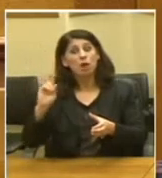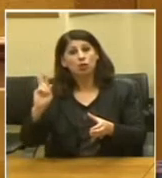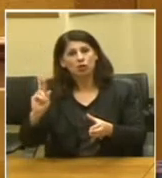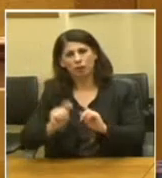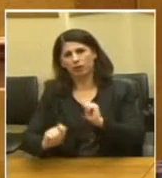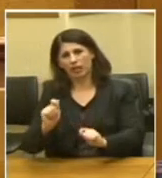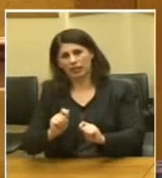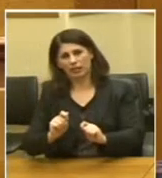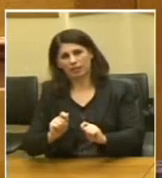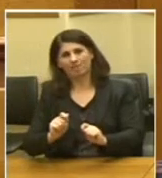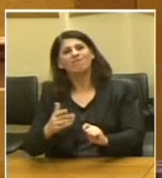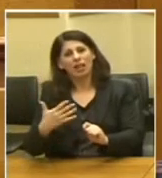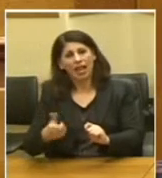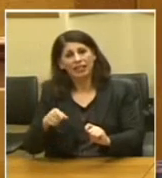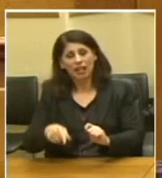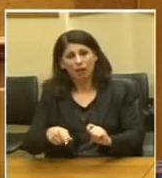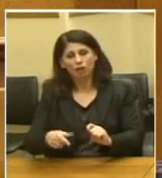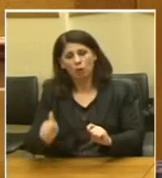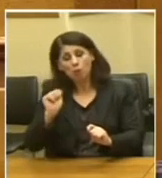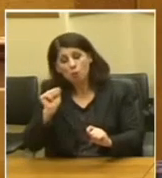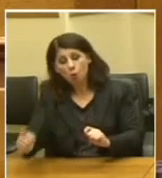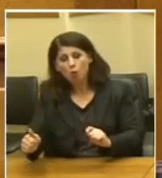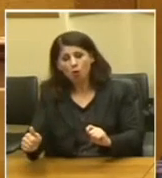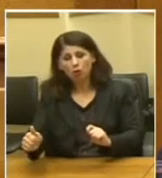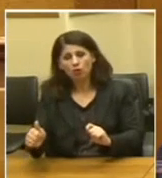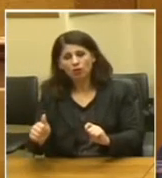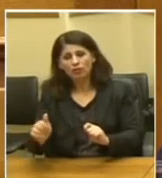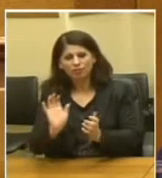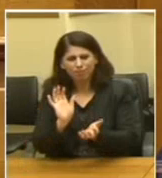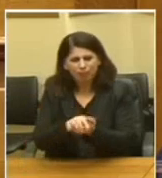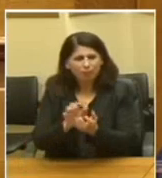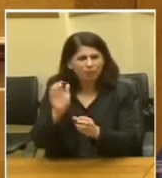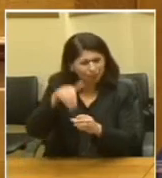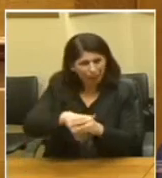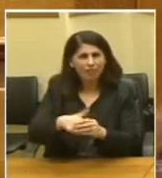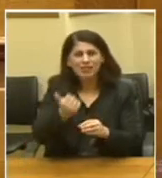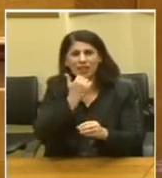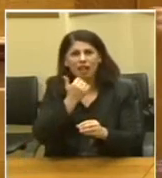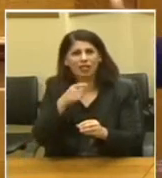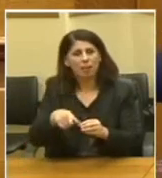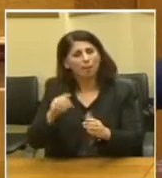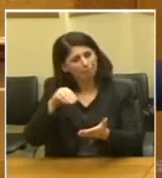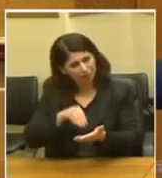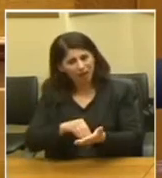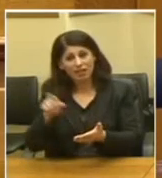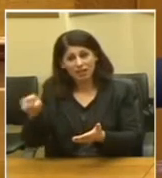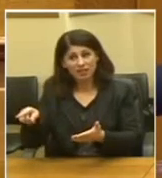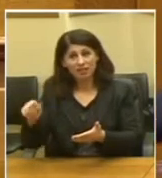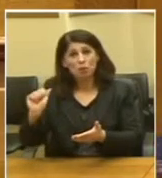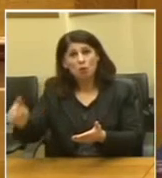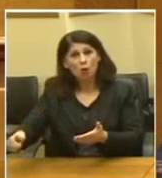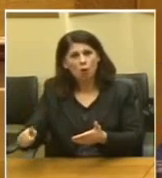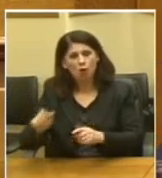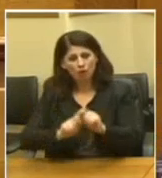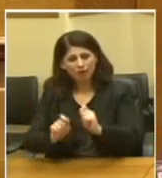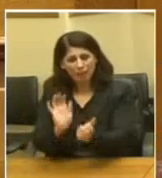δημιουργήσει. Έχετε αυτοπαγιδευτεί. Θα πέσετε μέσα στην παγίδα σας για άλλη μια φορά. Εσείς τις στείνετε τις παγίδες